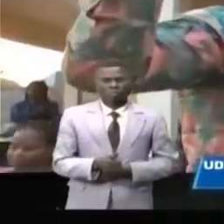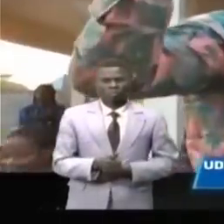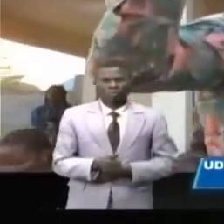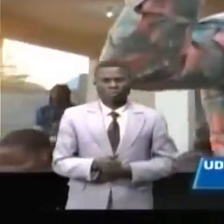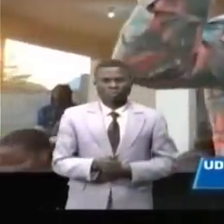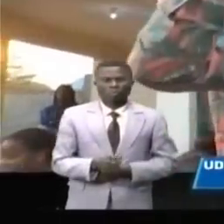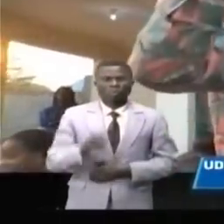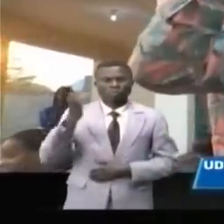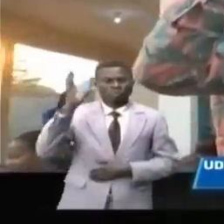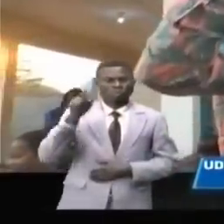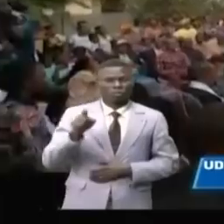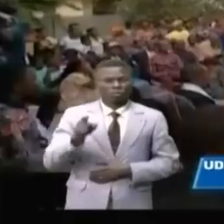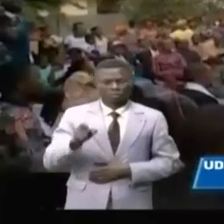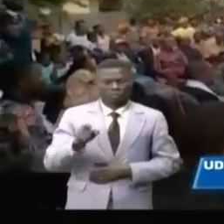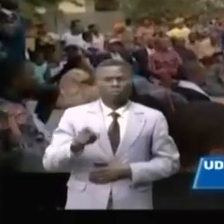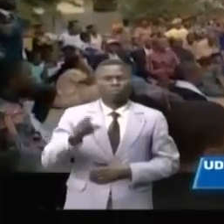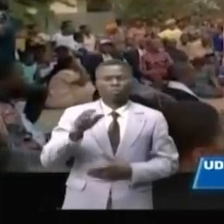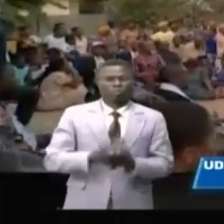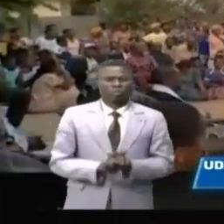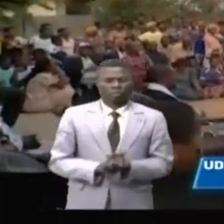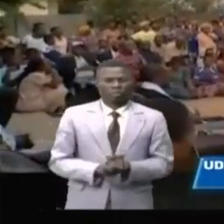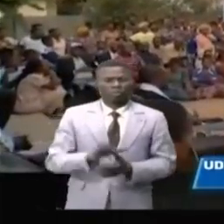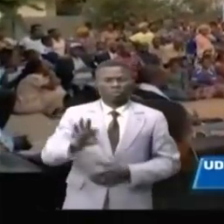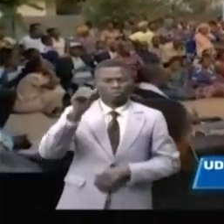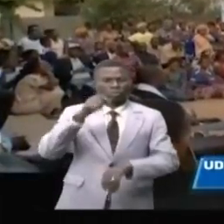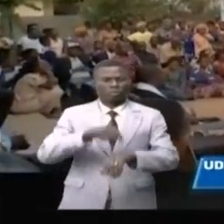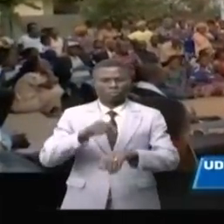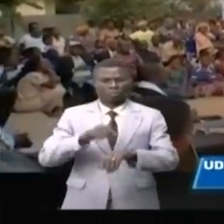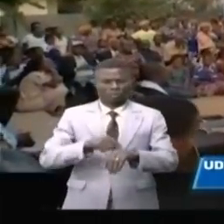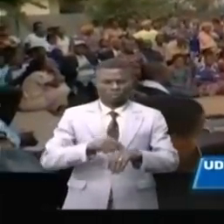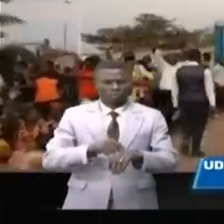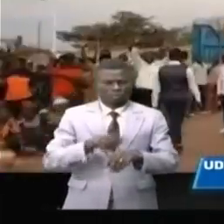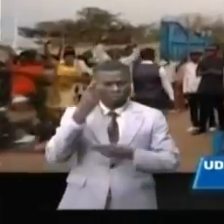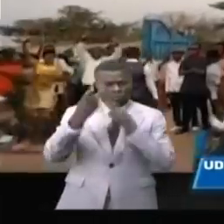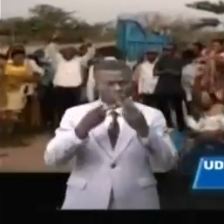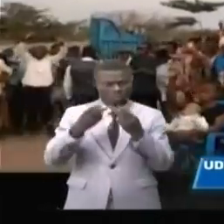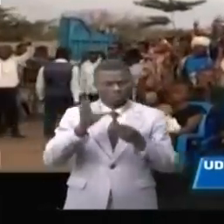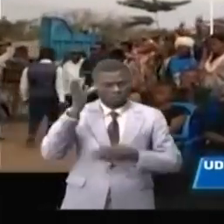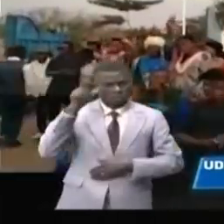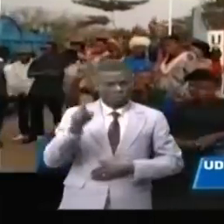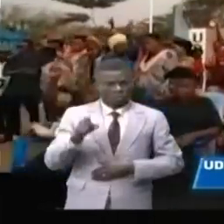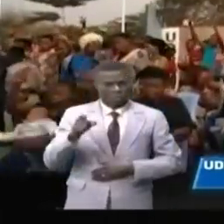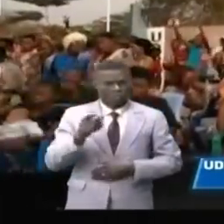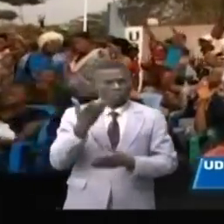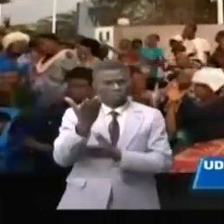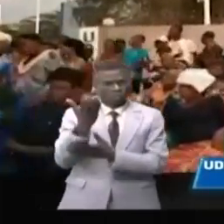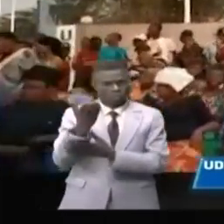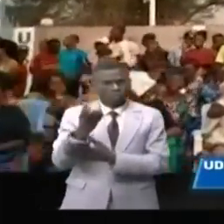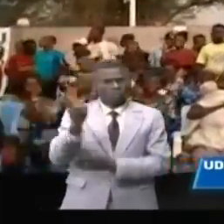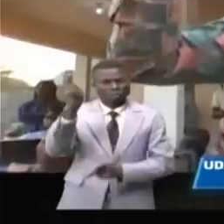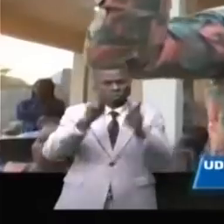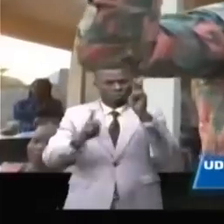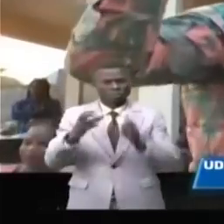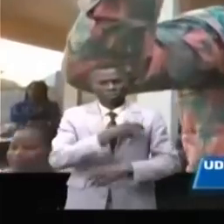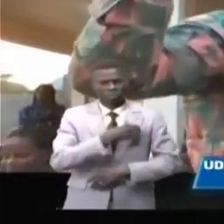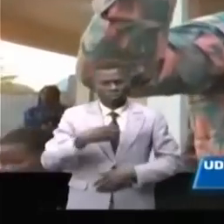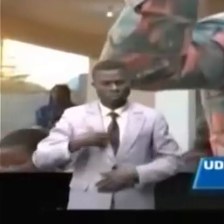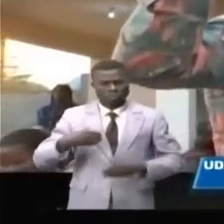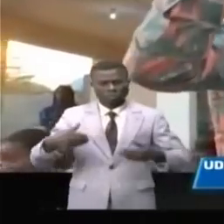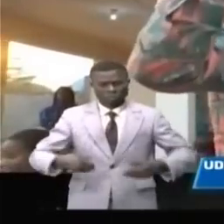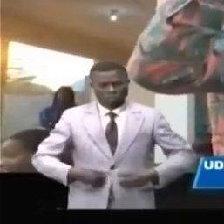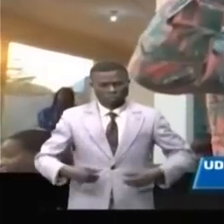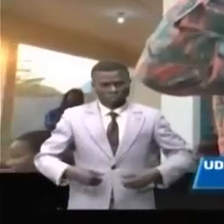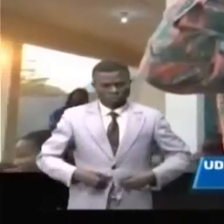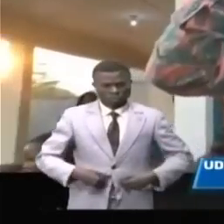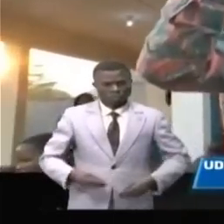Pierre Lumbwe Kazimoto a saisi l'occasion de sa descente à Kalemie pour demander à ses femmes et jeunes de renouveler